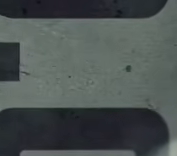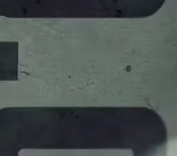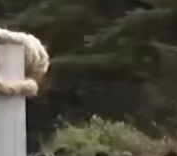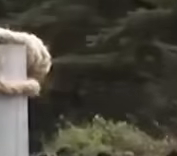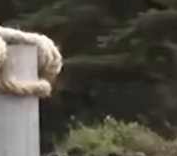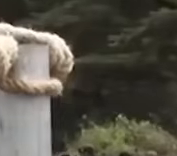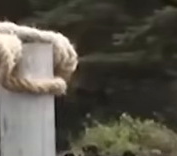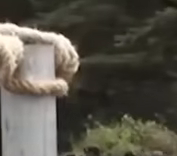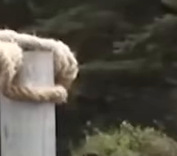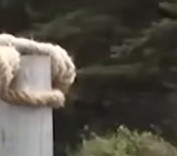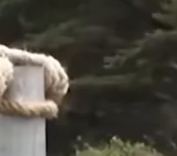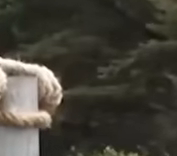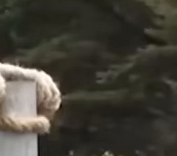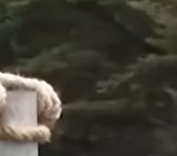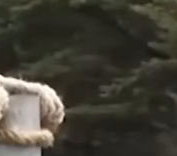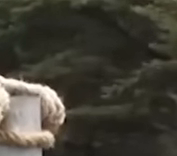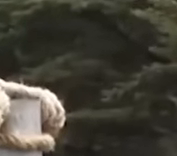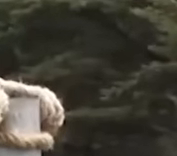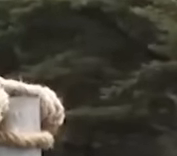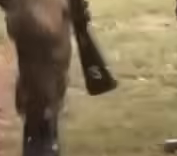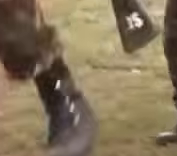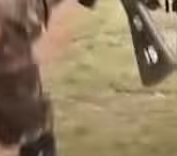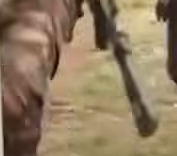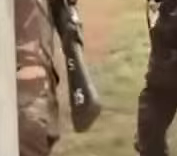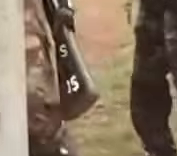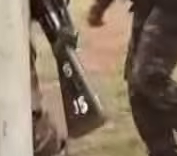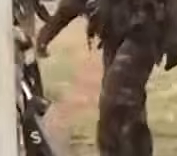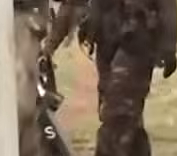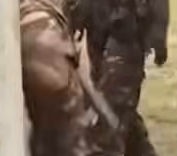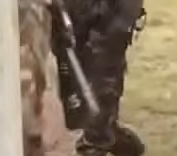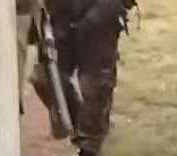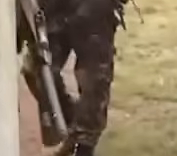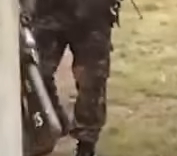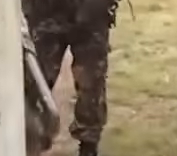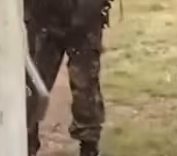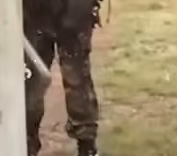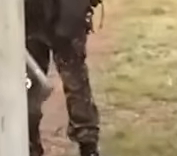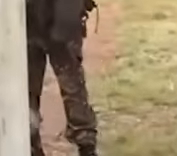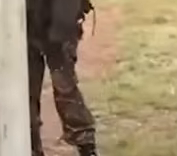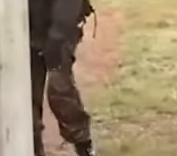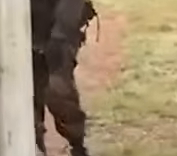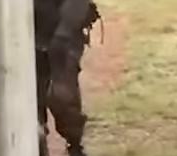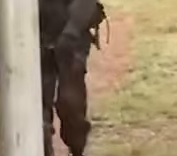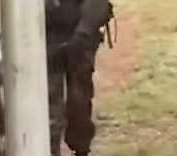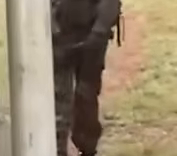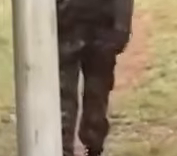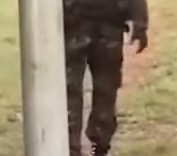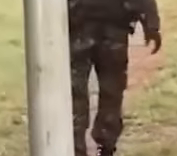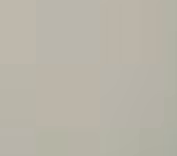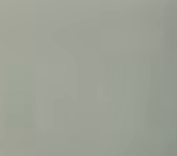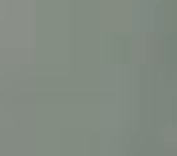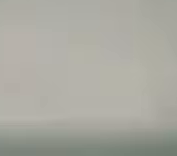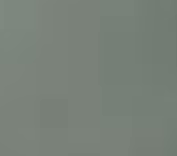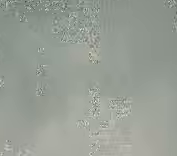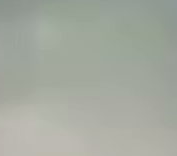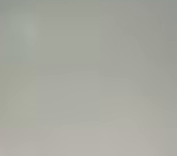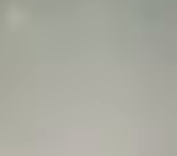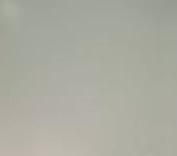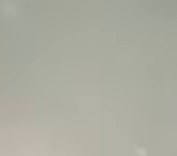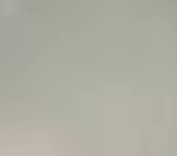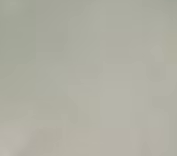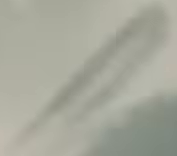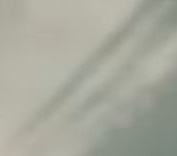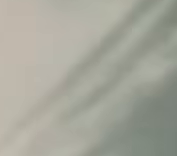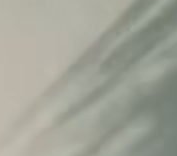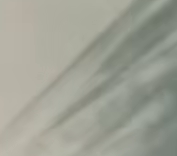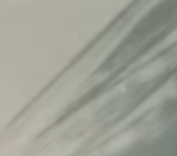www.mod.go.ke. Kumbuka, tendo la hongo na ufisadi wa aina yoyote ni kinyume cha sheria na hakuna anayeweza kushawishi usajili wako, kwani zoezi